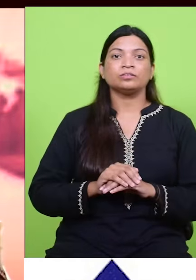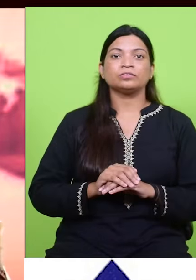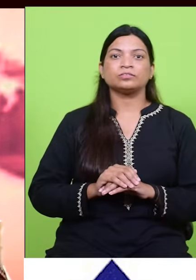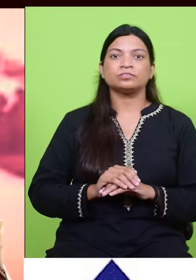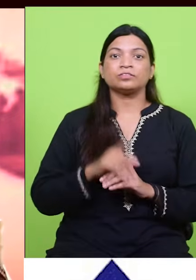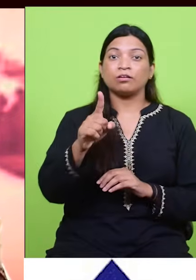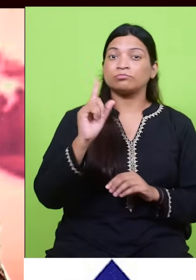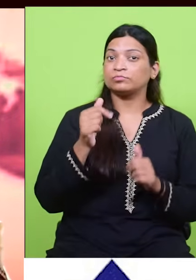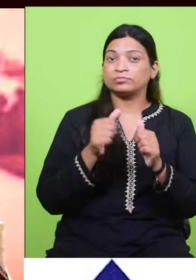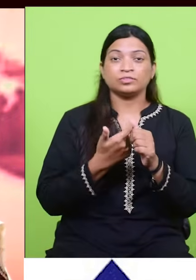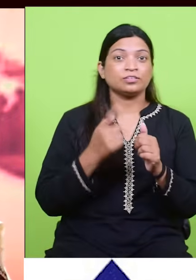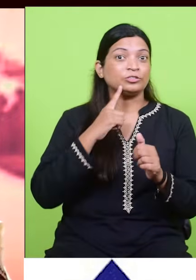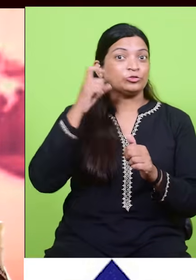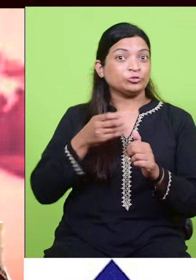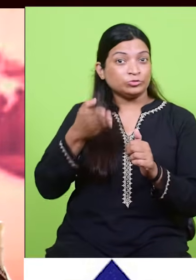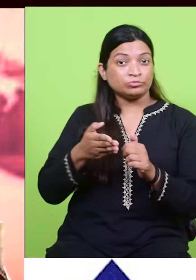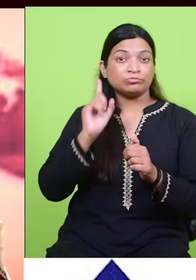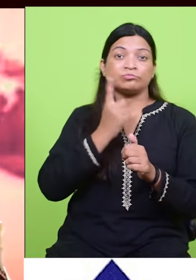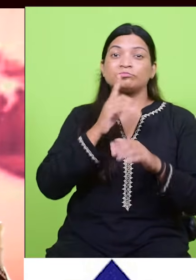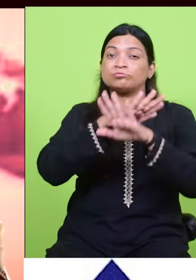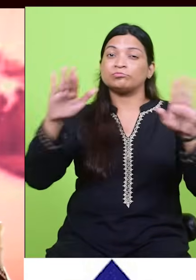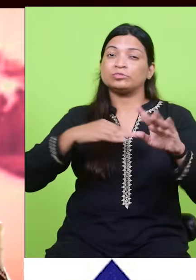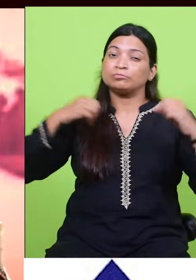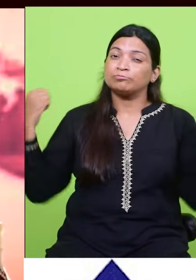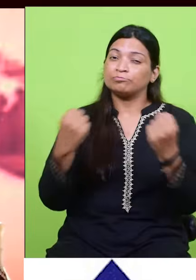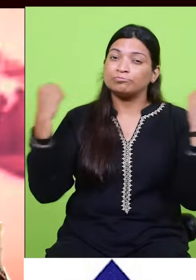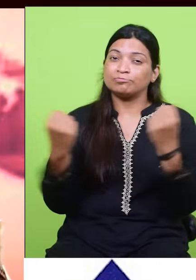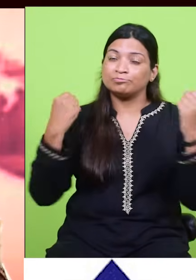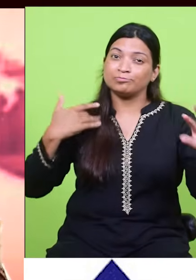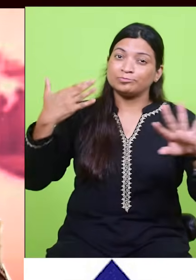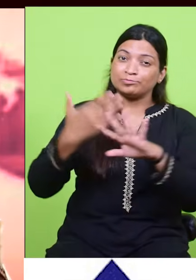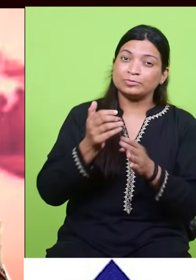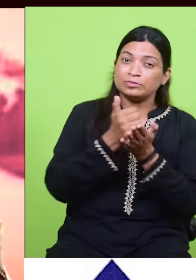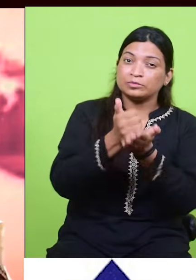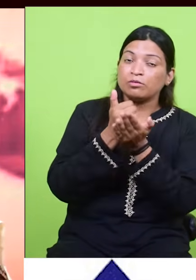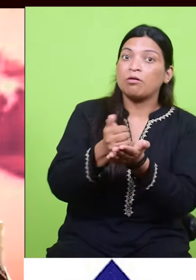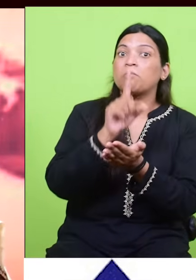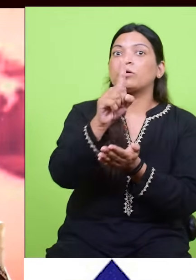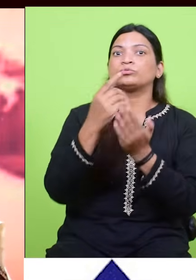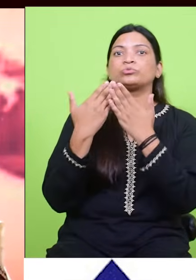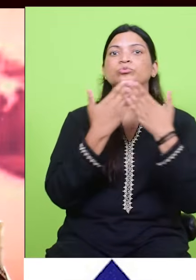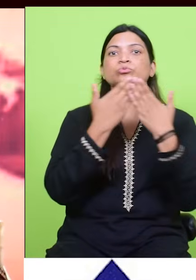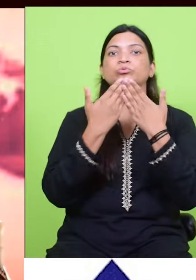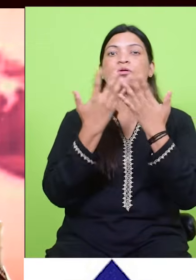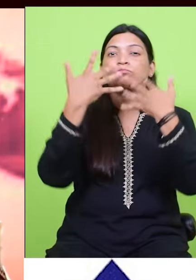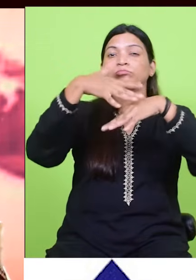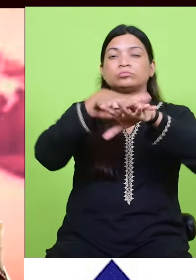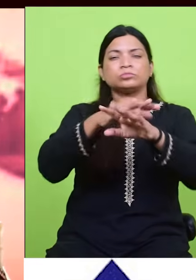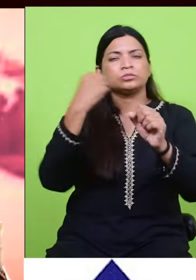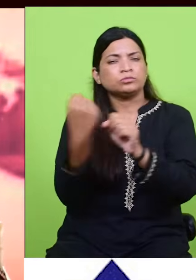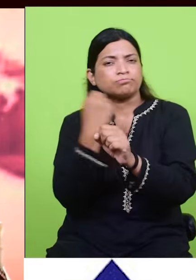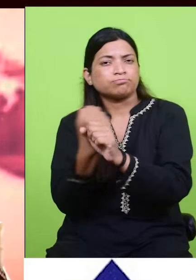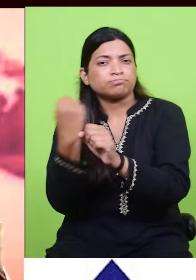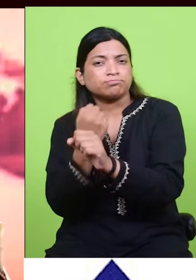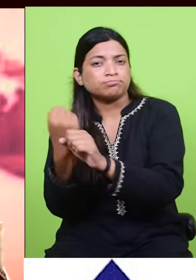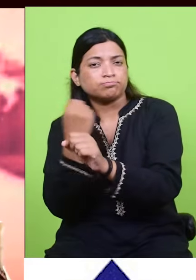मूक बधिर और बहुदिव्यांग बच्चों के लिए एजुकेशन के कार्य कर रही है। आनंद सर्विस सोसाइटी के द्वारा इंक्लूजन पे बहुत